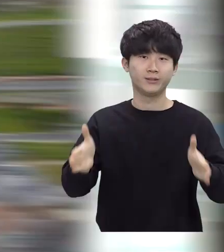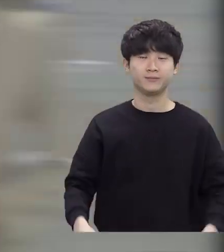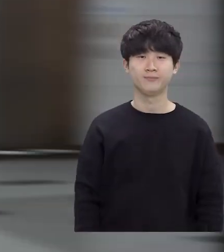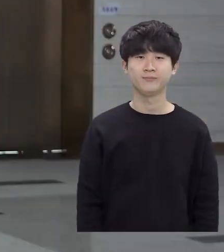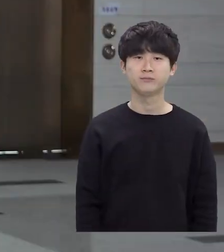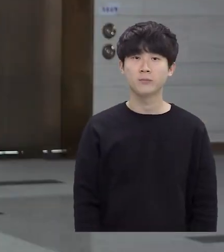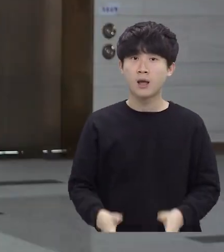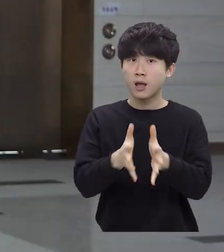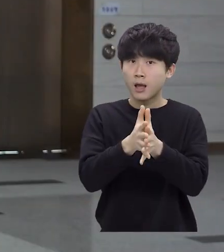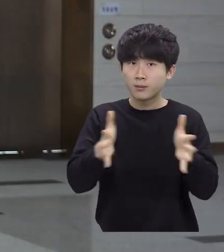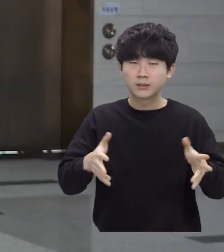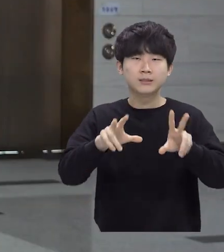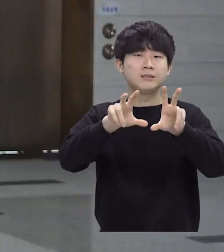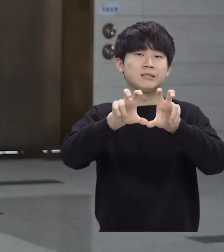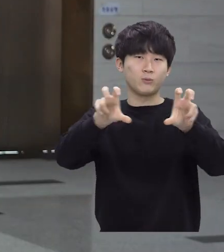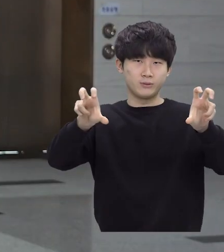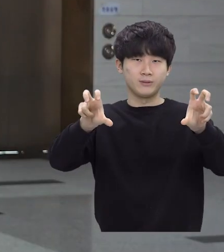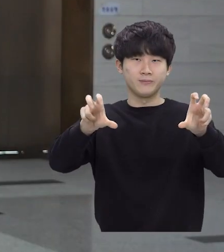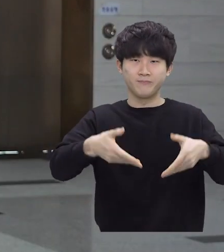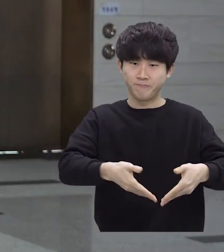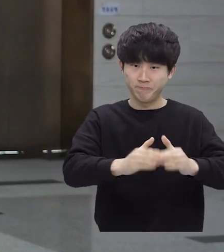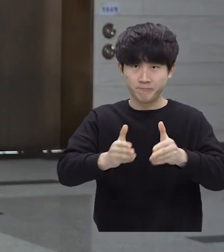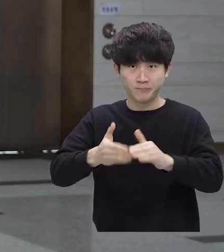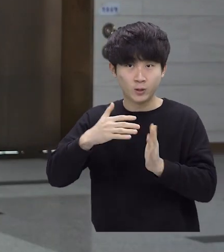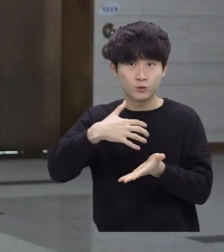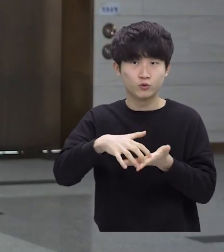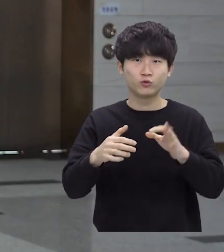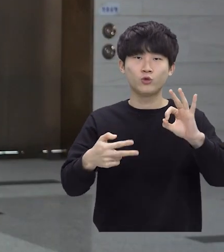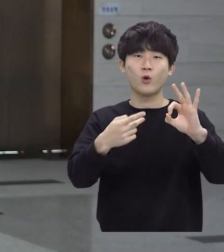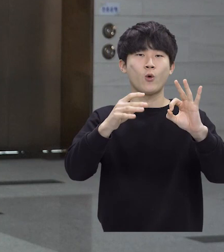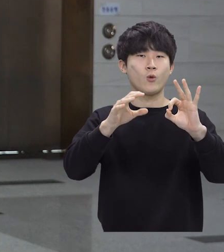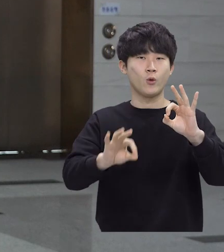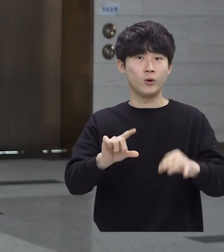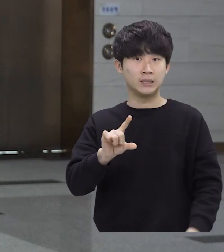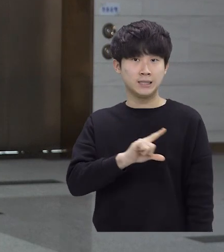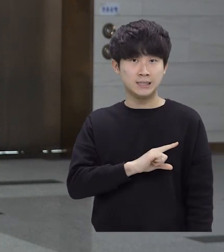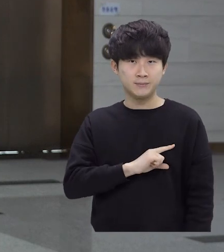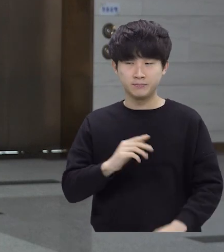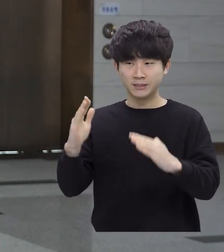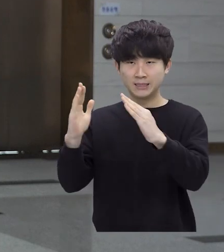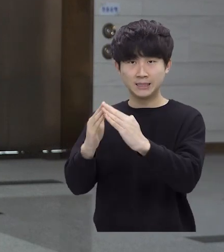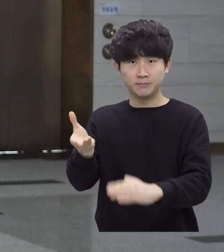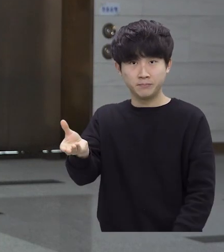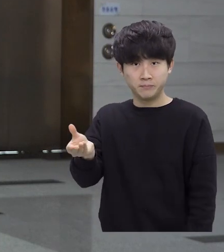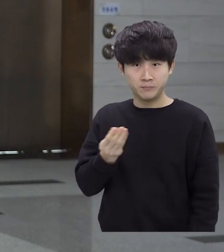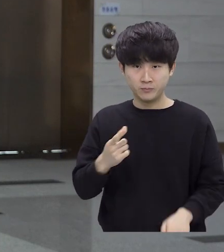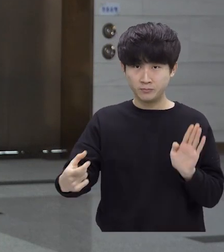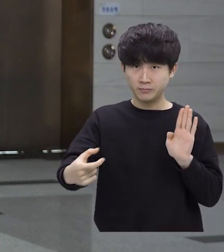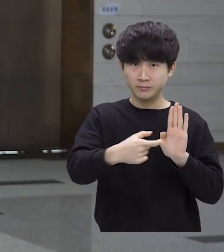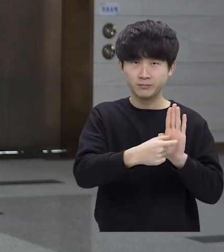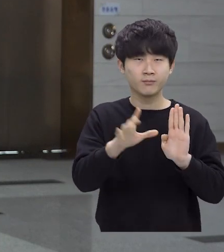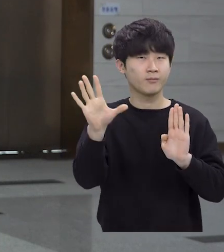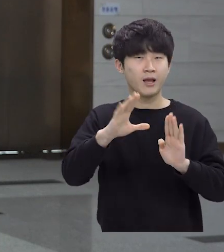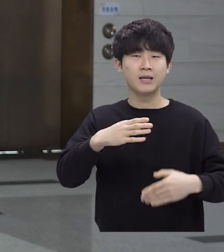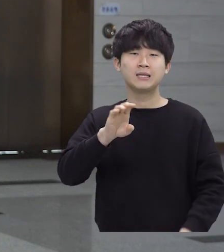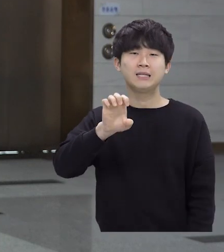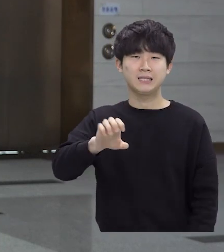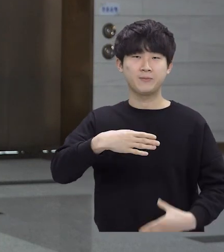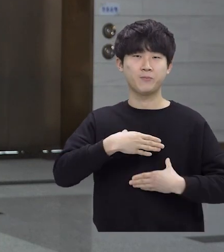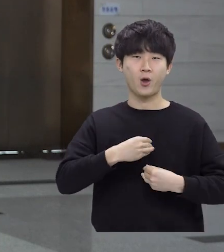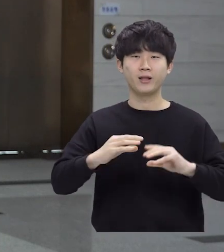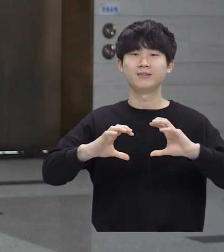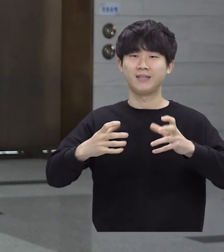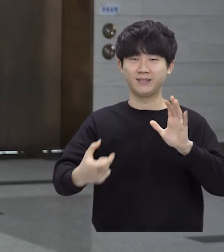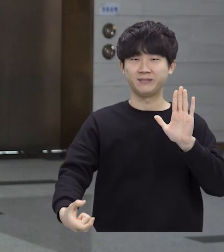겁니다. 25층 10동 규모로 건립되는 내포 신도시 충남형 도시 리브투게더는 아파트 브랜드도